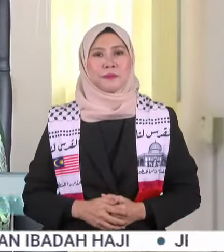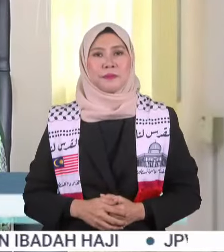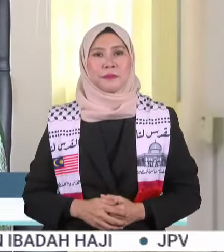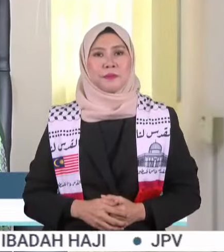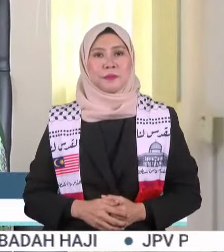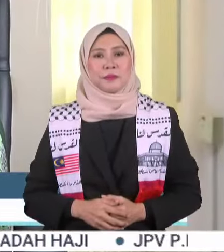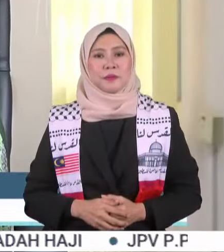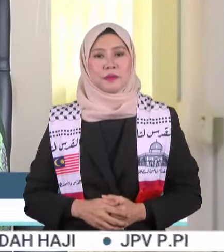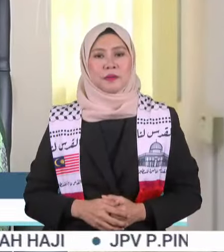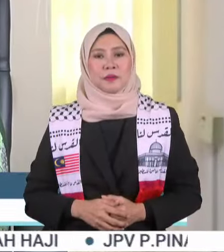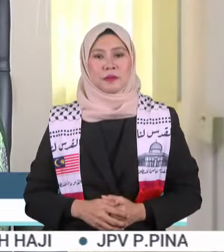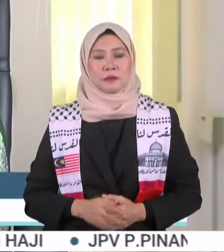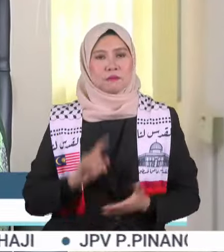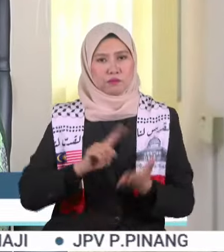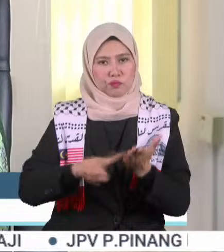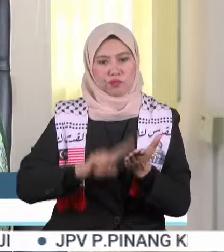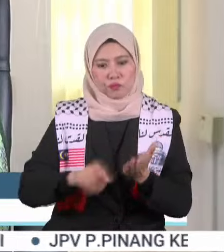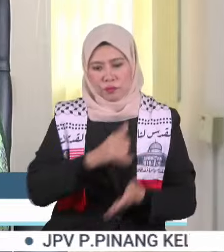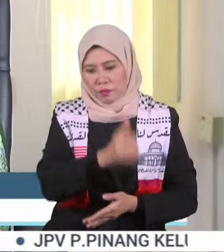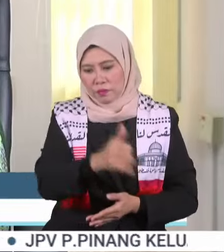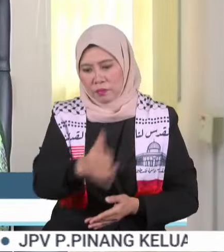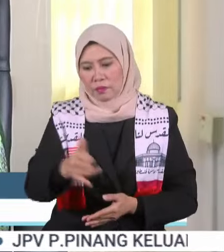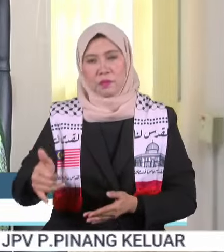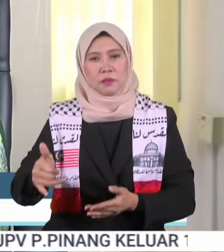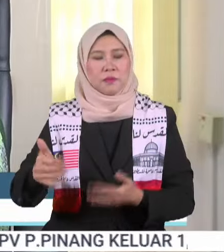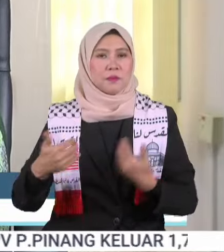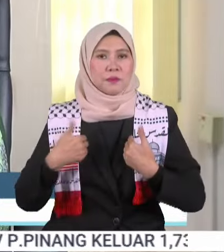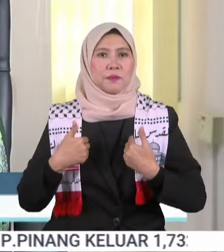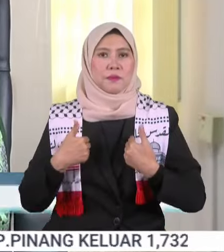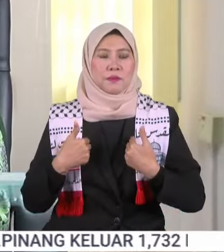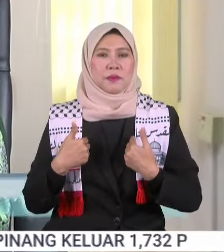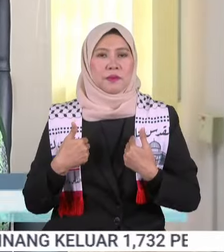Sekatan Selera atau check dam ini, yang mana kita salurkan pertukan